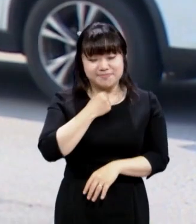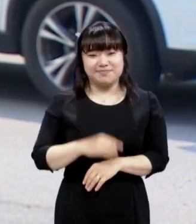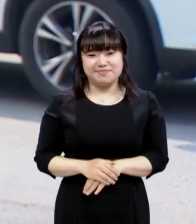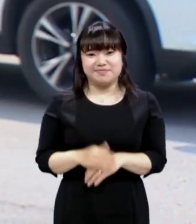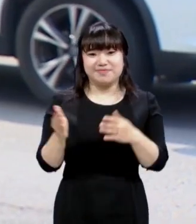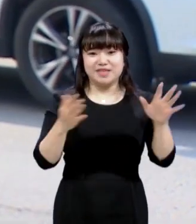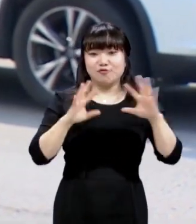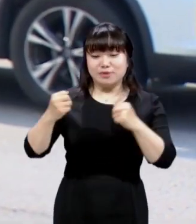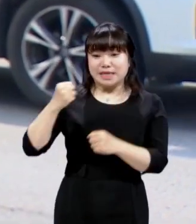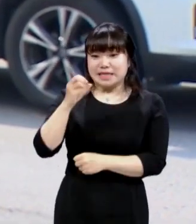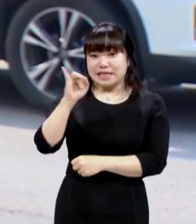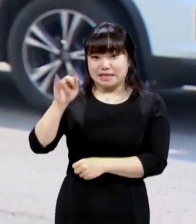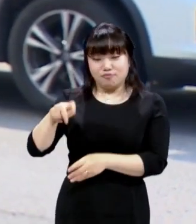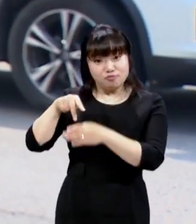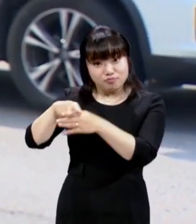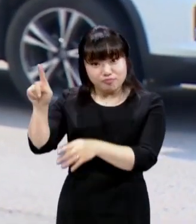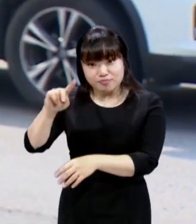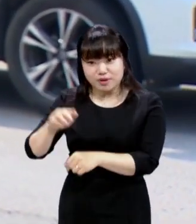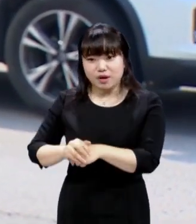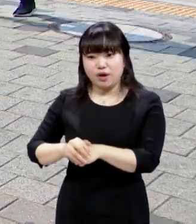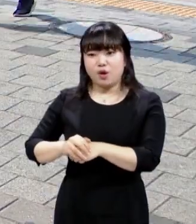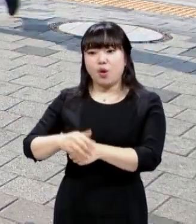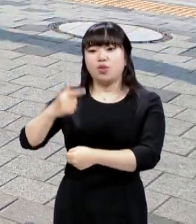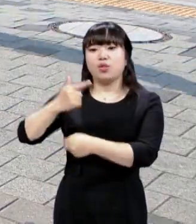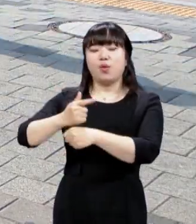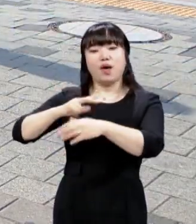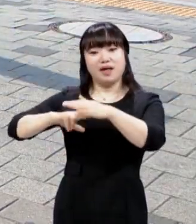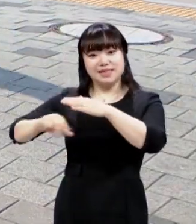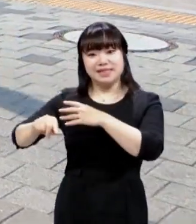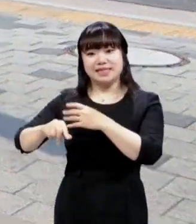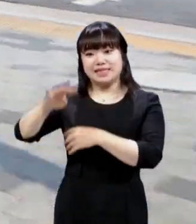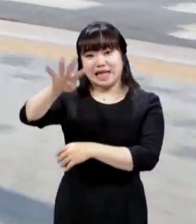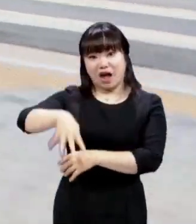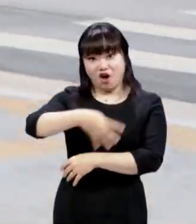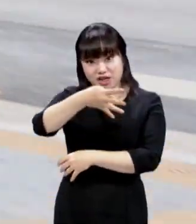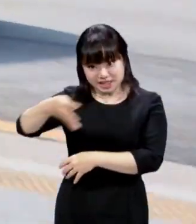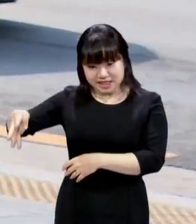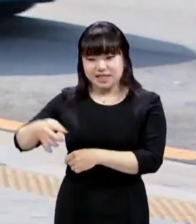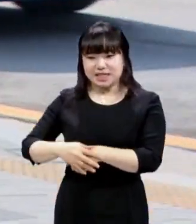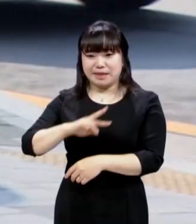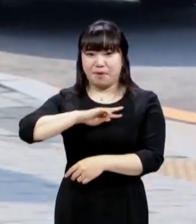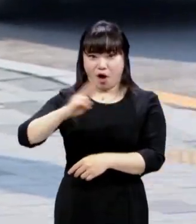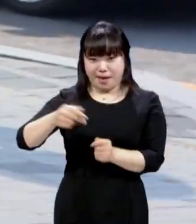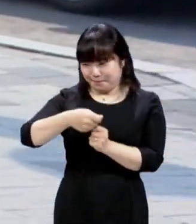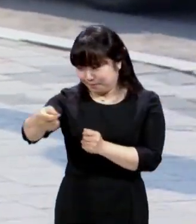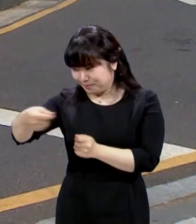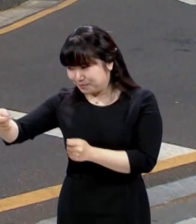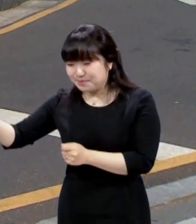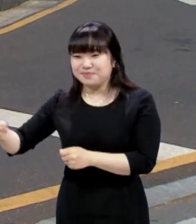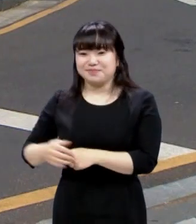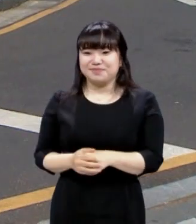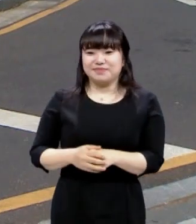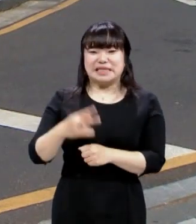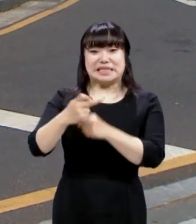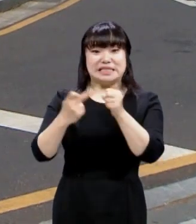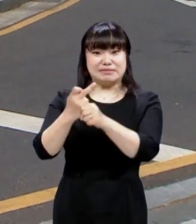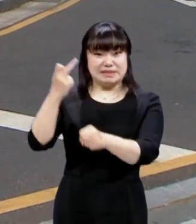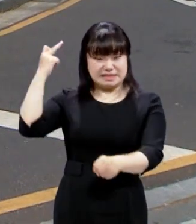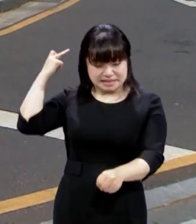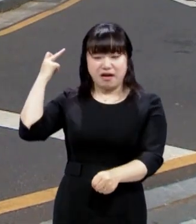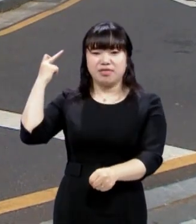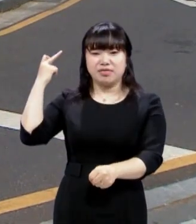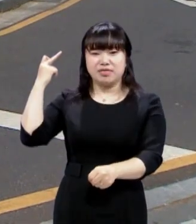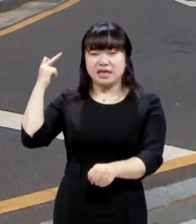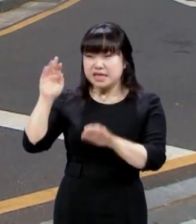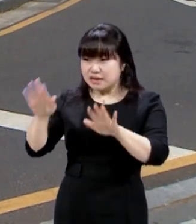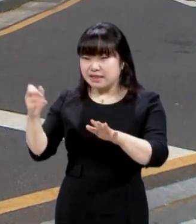국민의 힘 이민재 역 후보는 5원 역 사거리에서 출근길 주민들에게 명함을 돌렸습니다 12년 만에 무수정 당